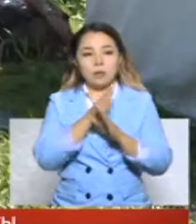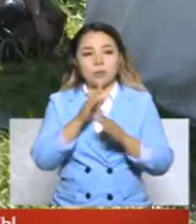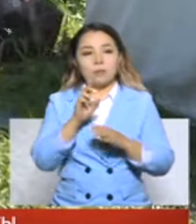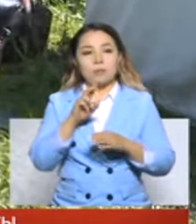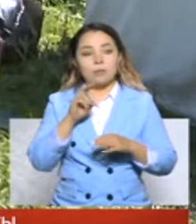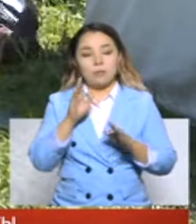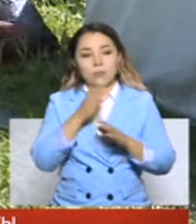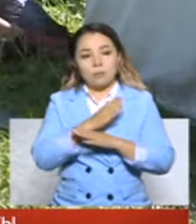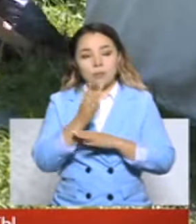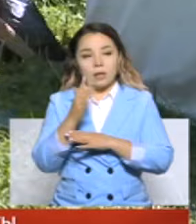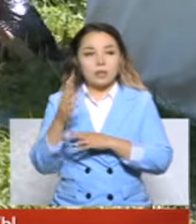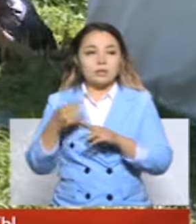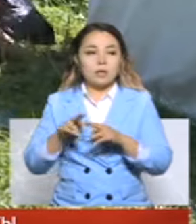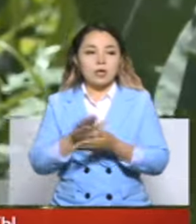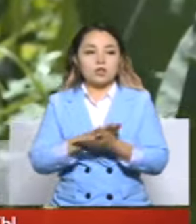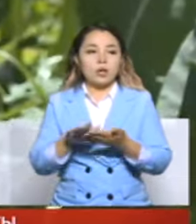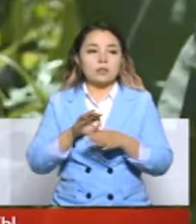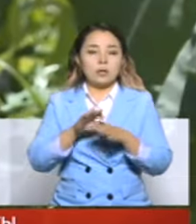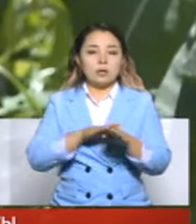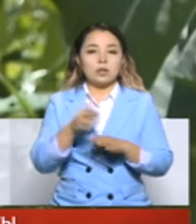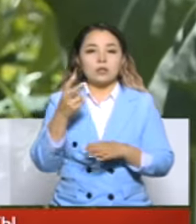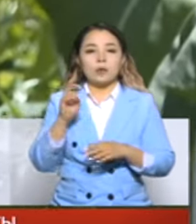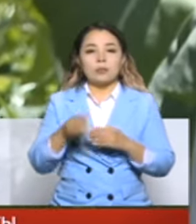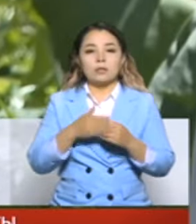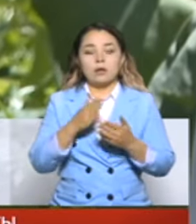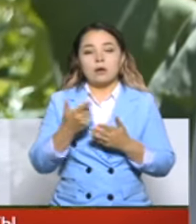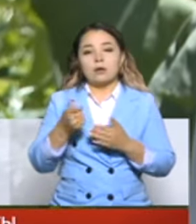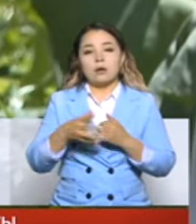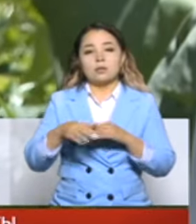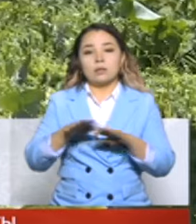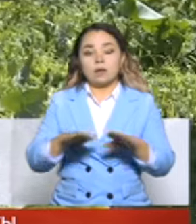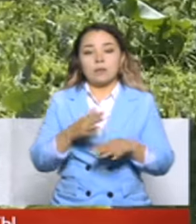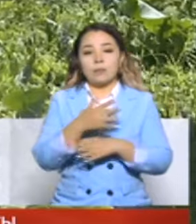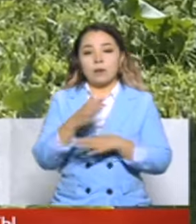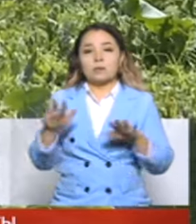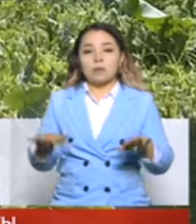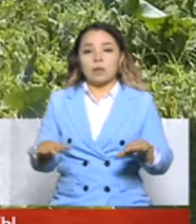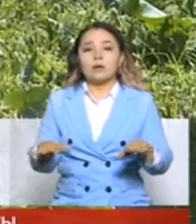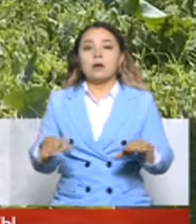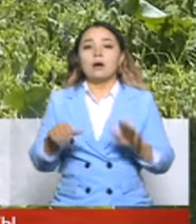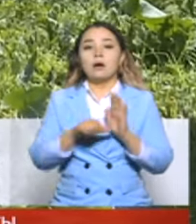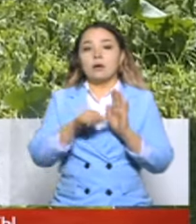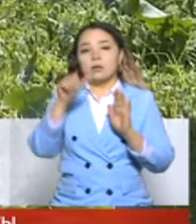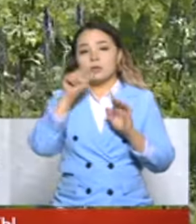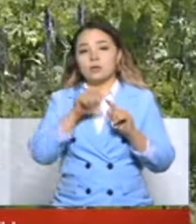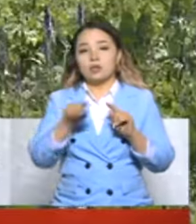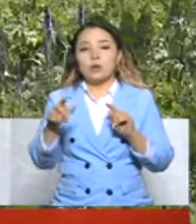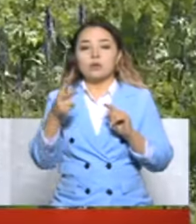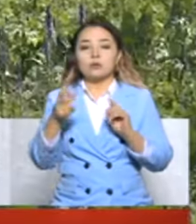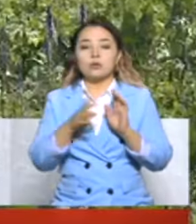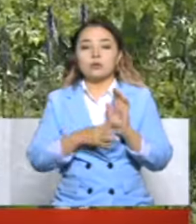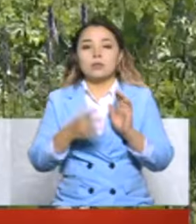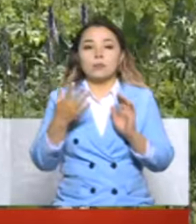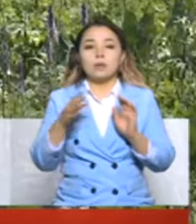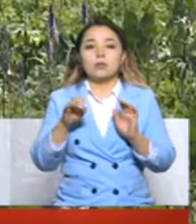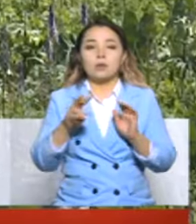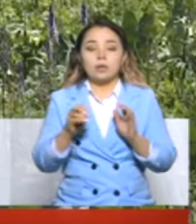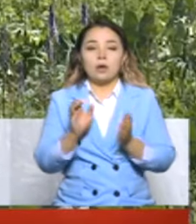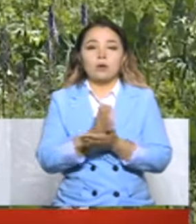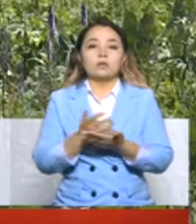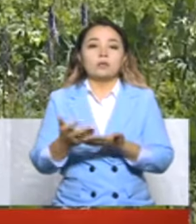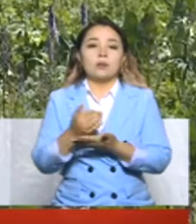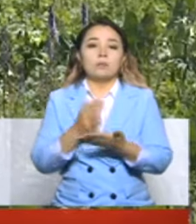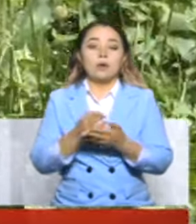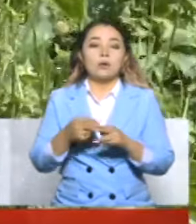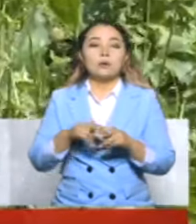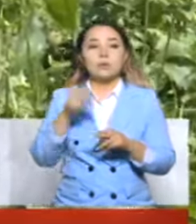аумағы қоқыстан тазартылды. 200 мың гектар жерді алып жатқан парктен былтыр 6 айдың ішінде 395 тонна қоқыс шығарылған.